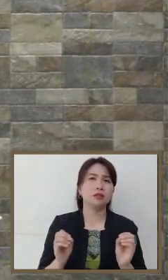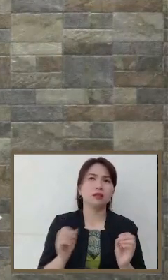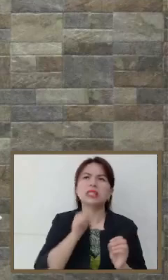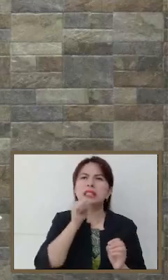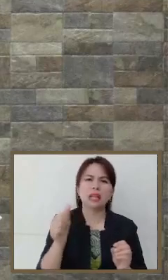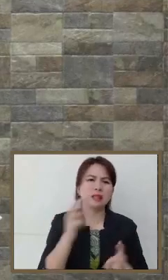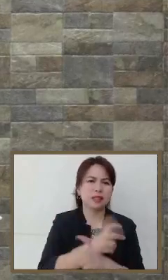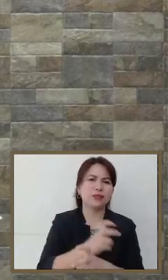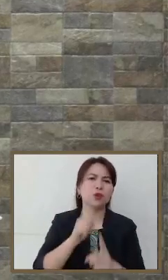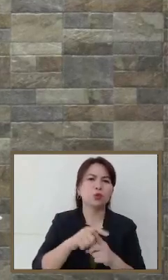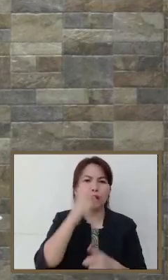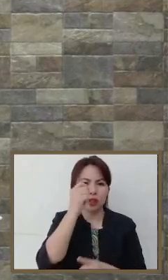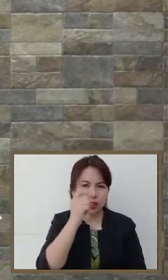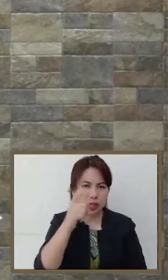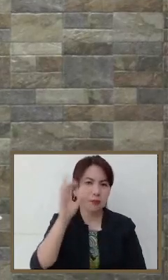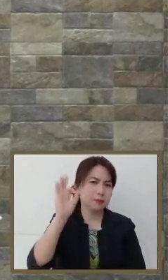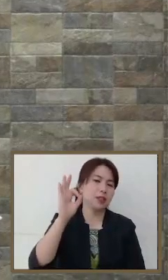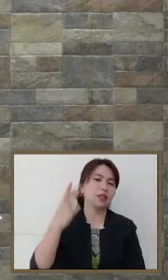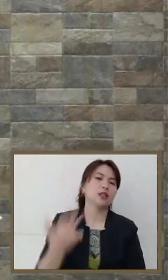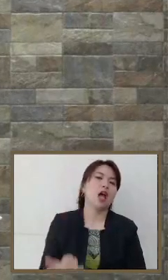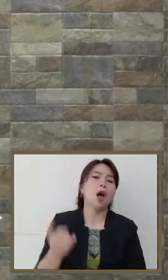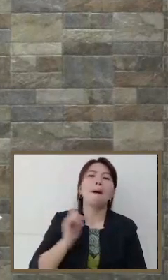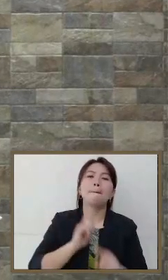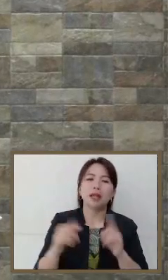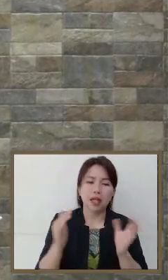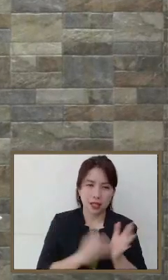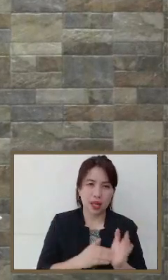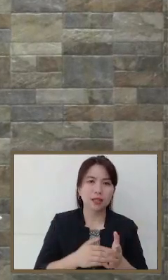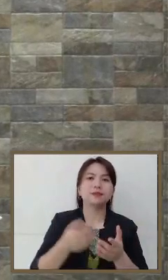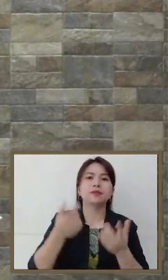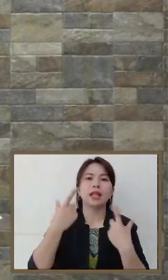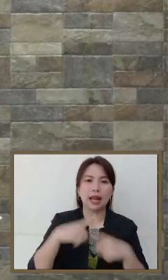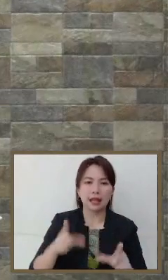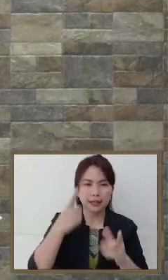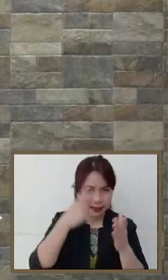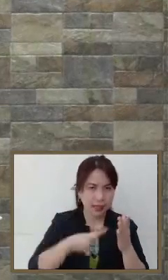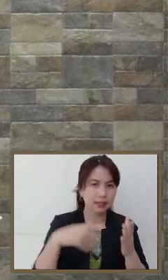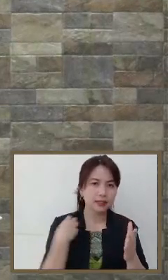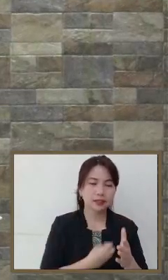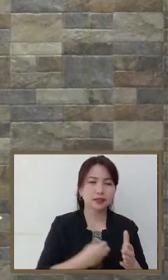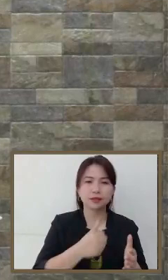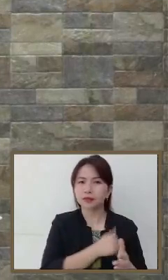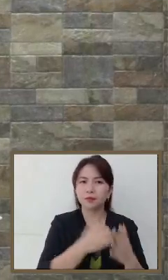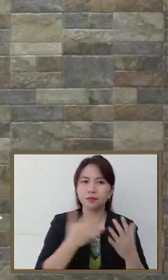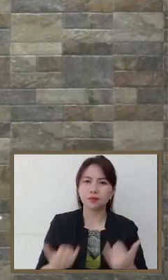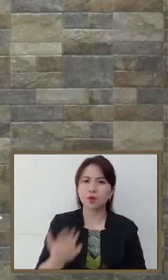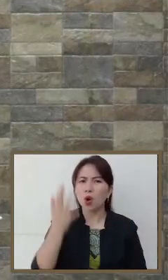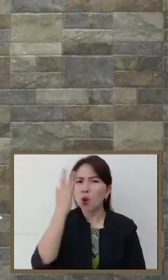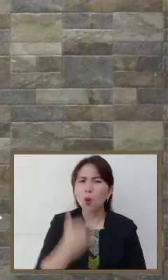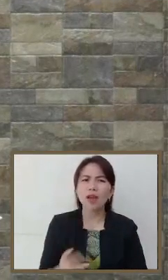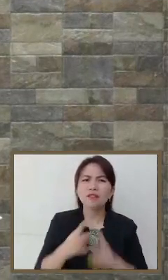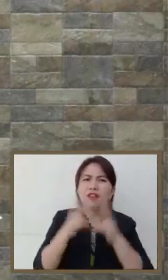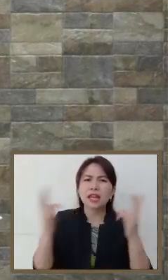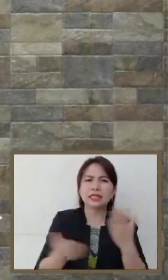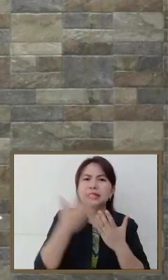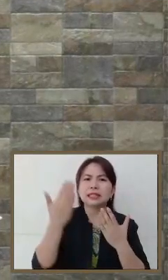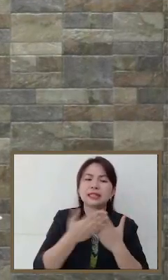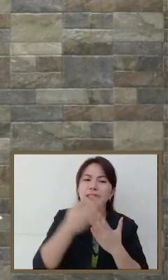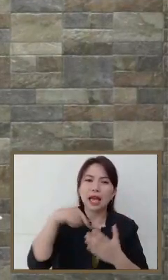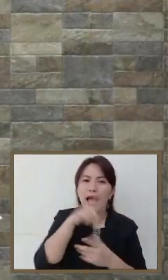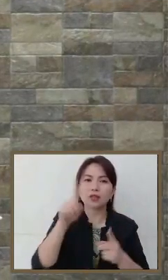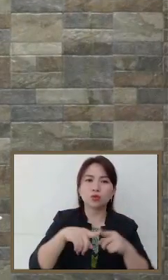sarili Kamusta na po ang kalagayan natin sa Diyos bakit ganon ang bilis bakit minsan ang bilis nating maggive sa